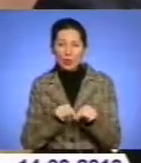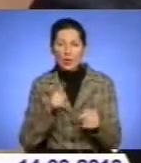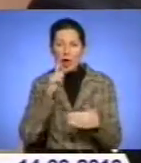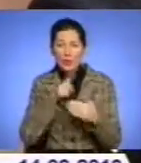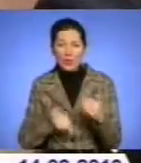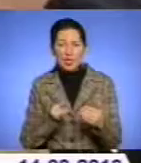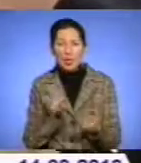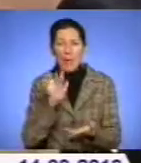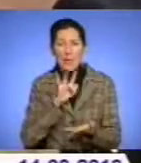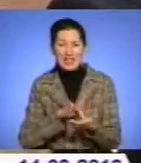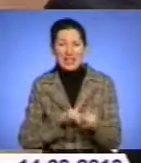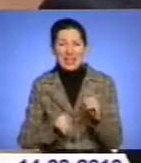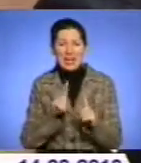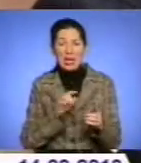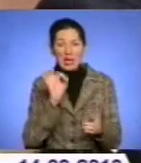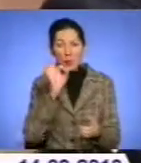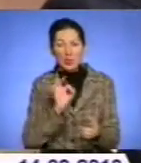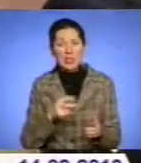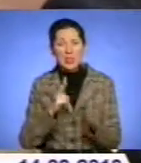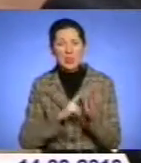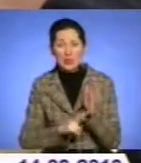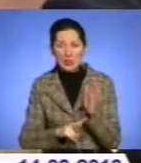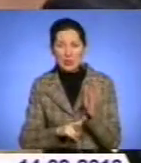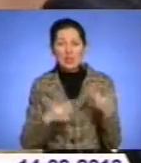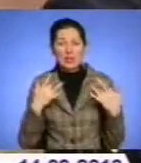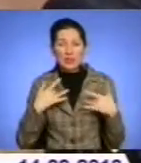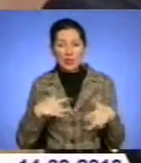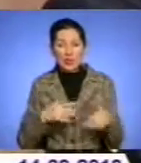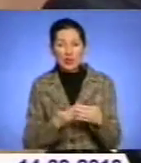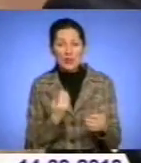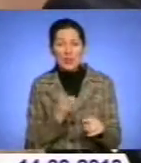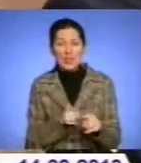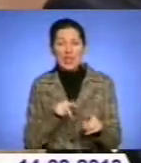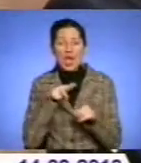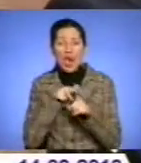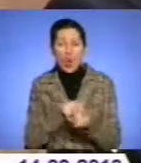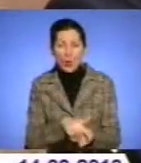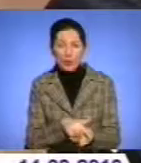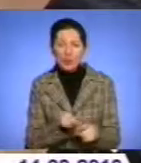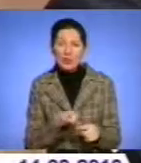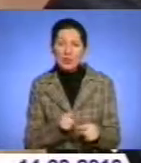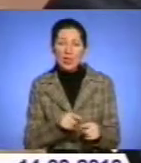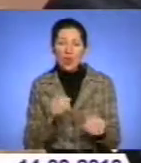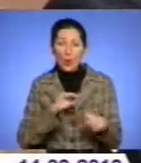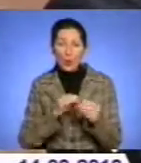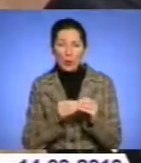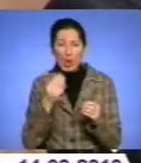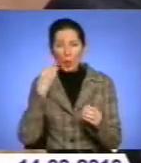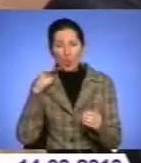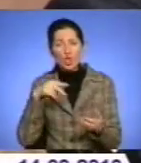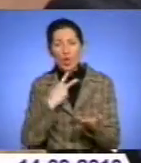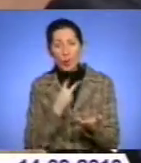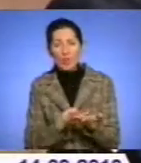ради процентів на 70 звільняються від цієї обузи і від цих проблем. Покращуються